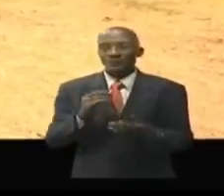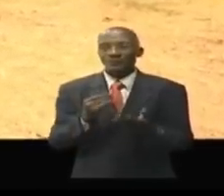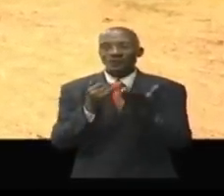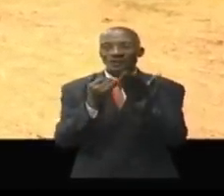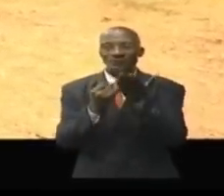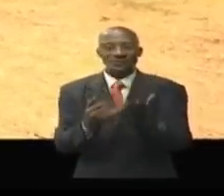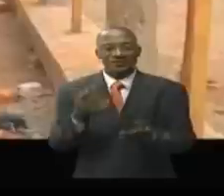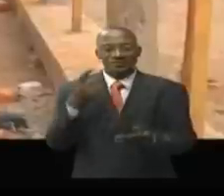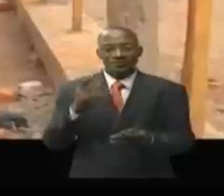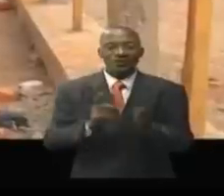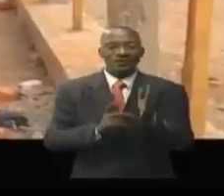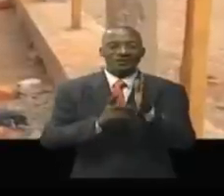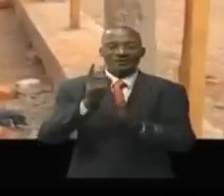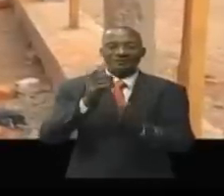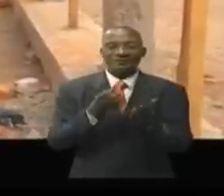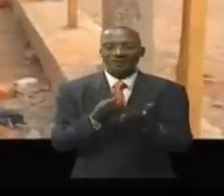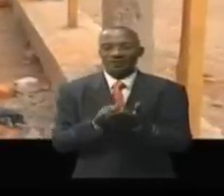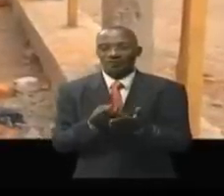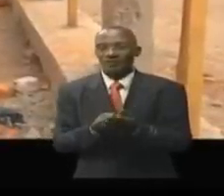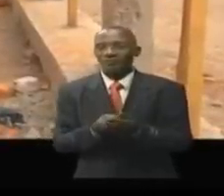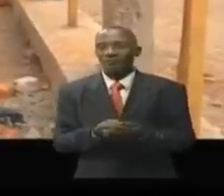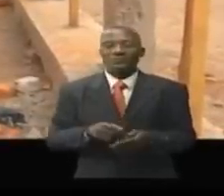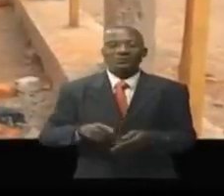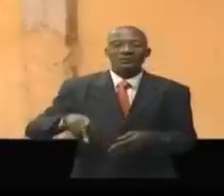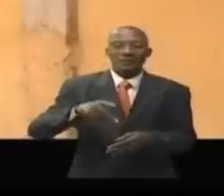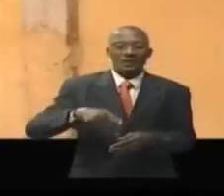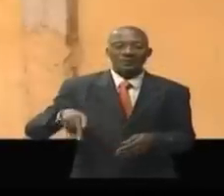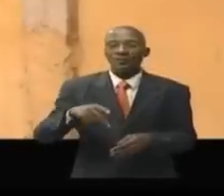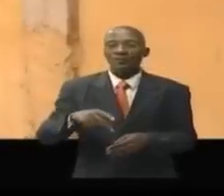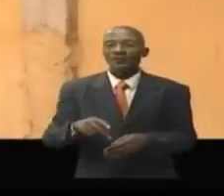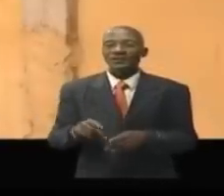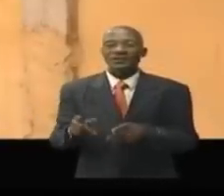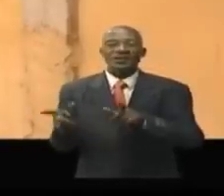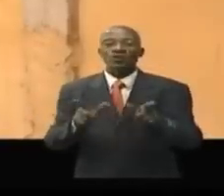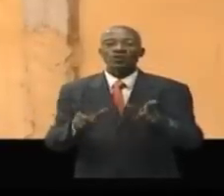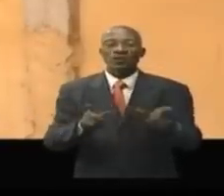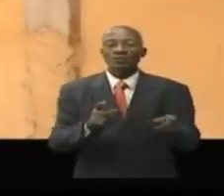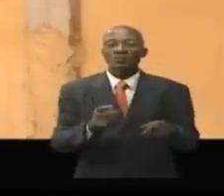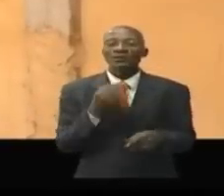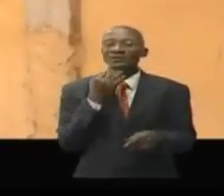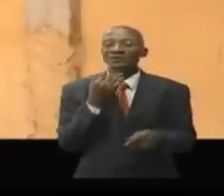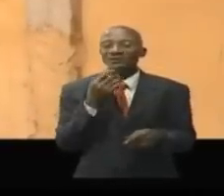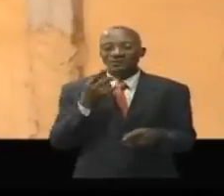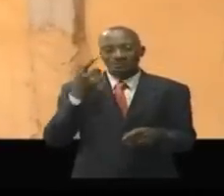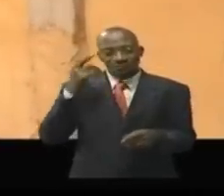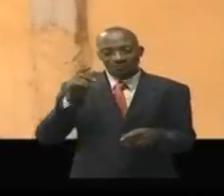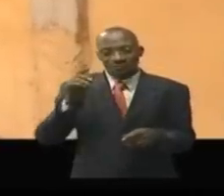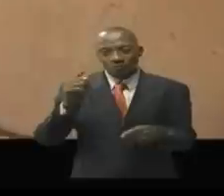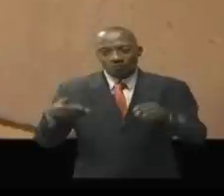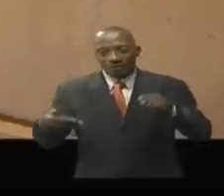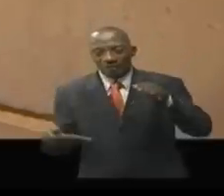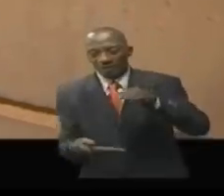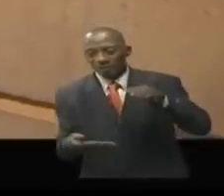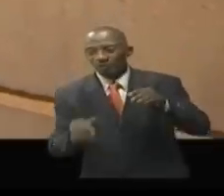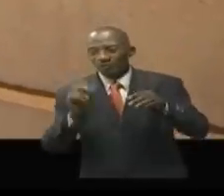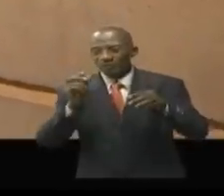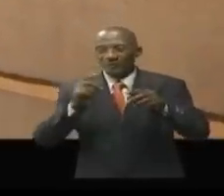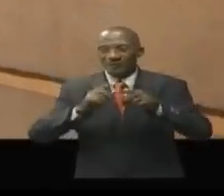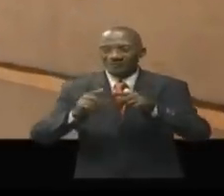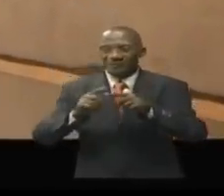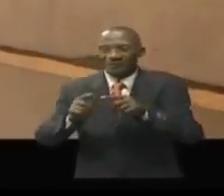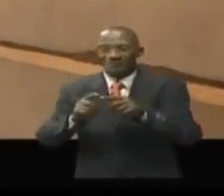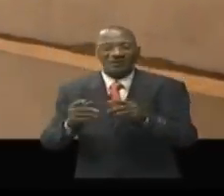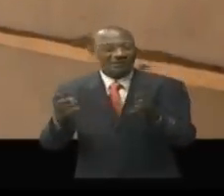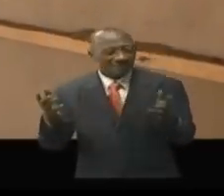province du Lualaba, potentiellement riche en sous-sol, est en train de faire peau neuve grâce à la redevance minière, un pari